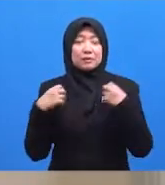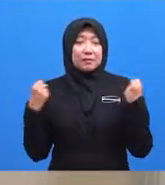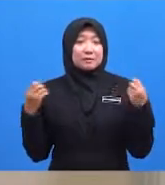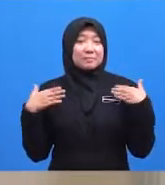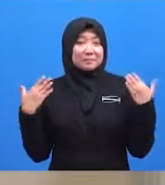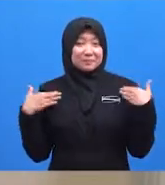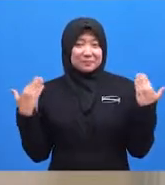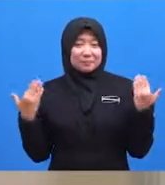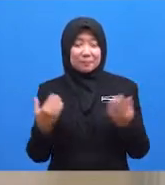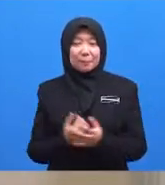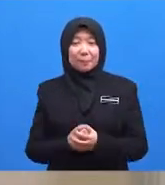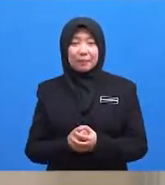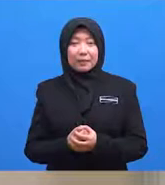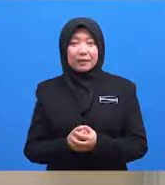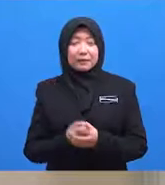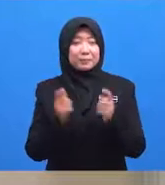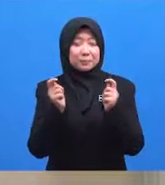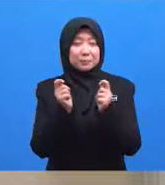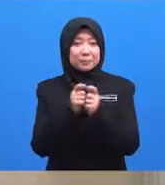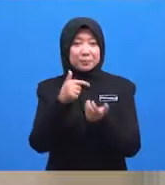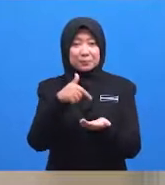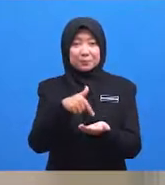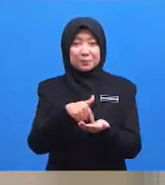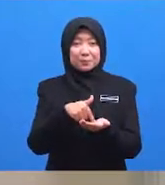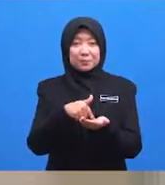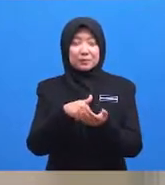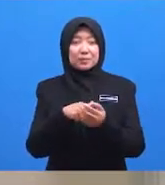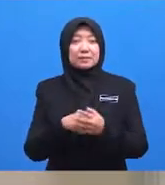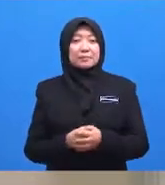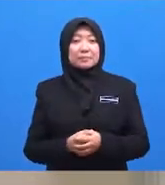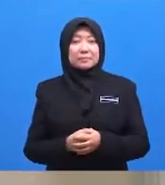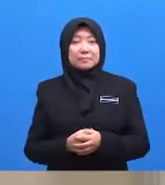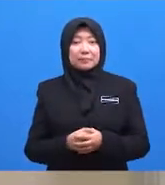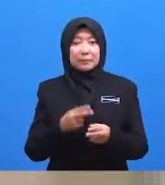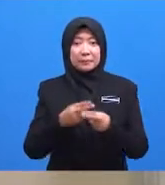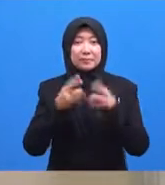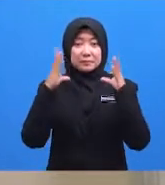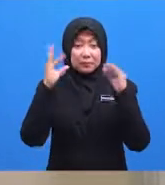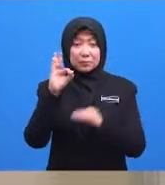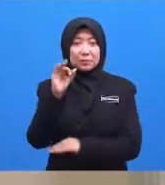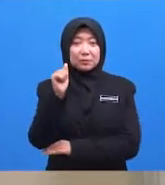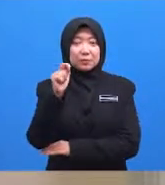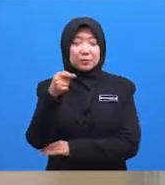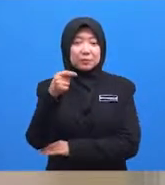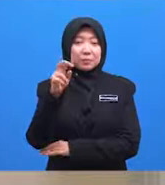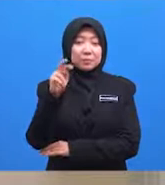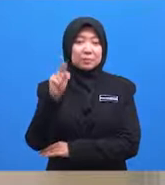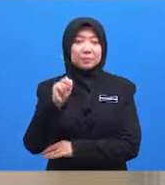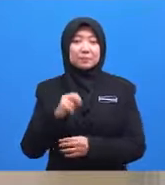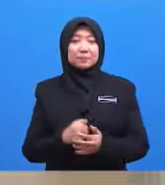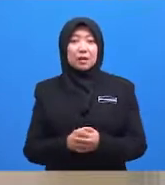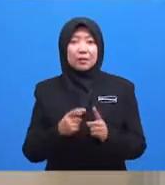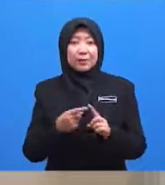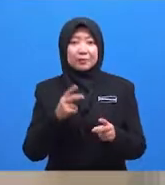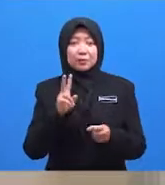ceria. Kita kembali bertemu lagi dalam episod hari ini. Nama cikgu Fatin Najiha, cikgu dari